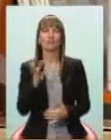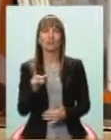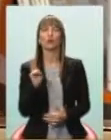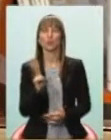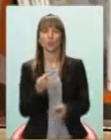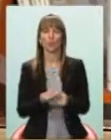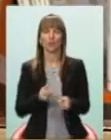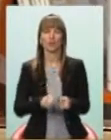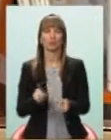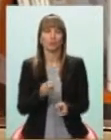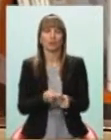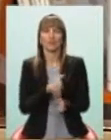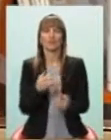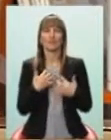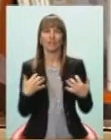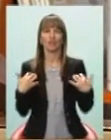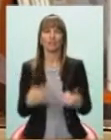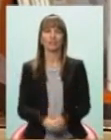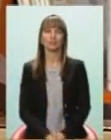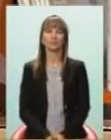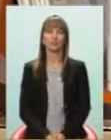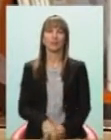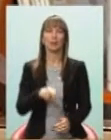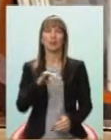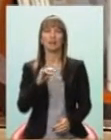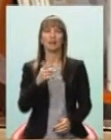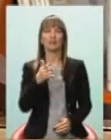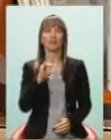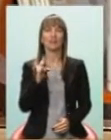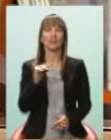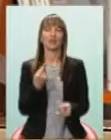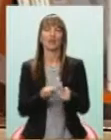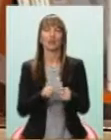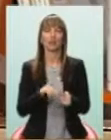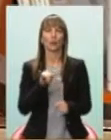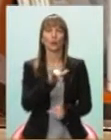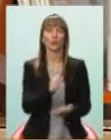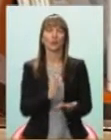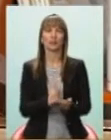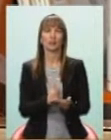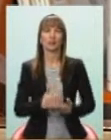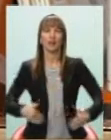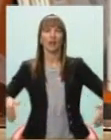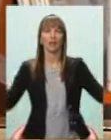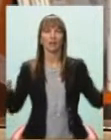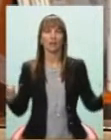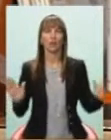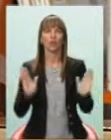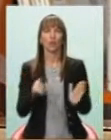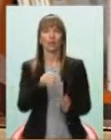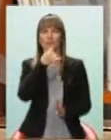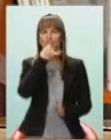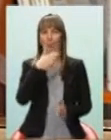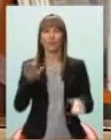Як ти думаєш? Що це за тварини такі? Пінгвіни, у них є крилья, тільки вони не